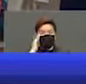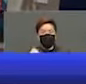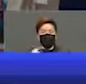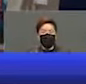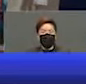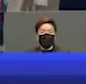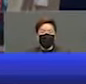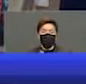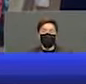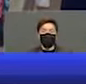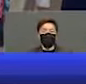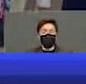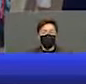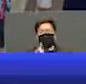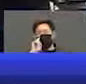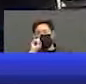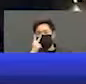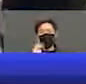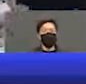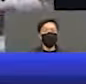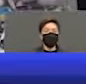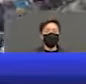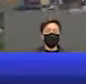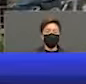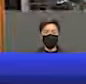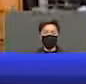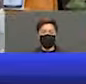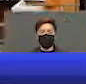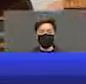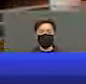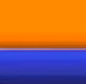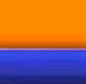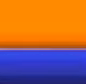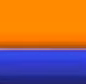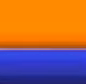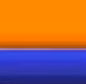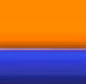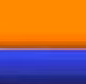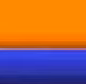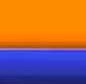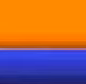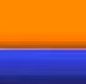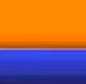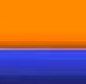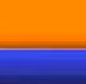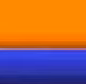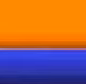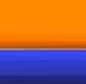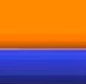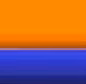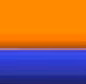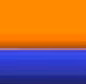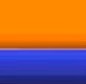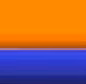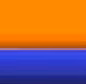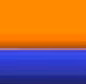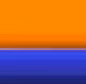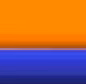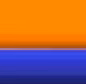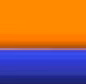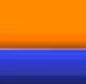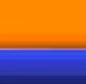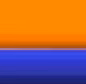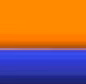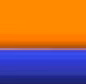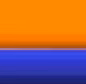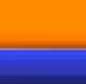วันนะครับเพราะว่าเขาลงทุนกันอยู่โดยเฉพาะยิ่งผมได้รายงานไปเมื่อสัปดาห์ที่แล้วเขาลงทุนกันอยู่จากประเทศสหรั